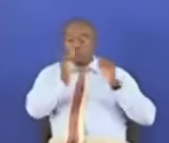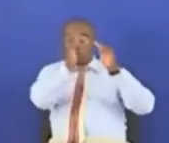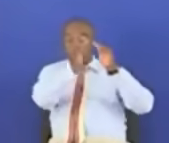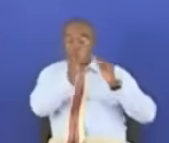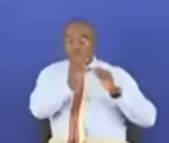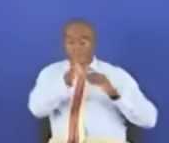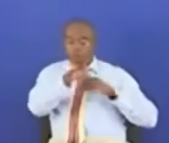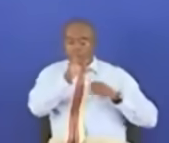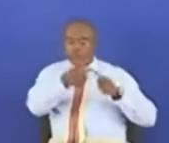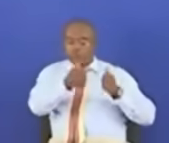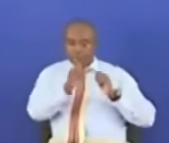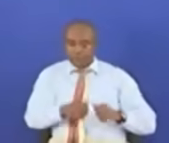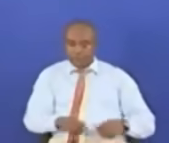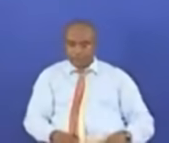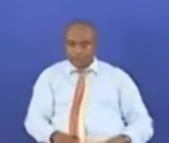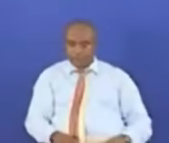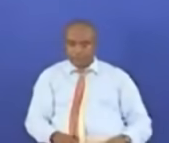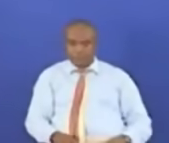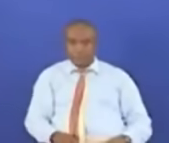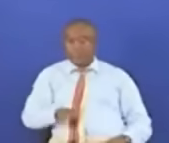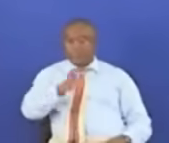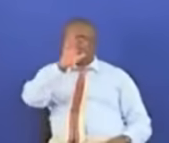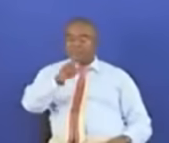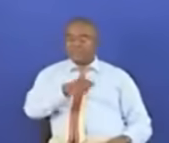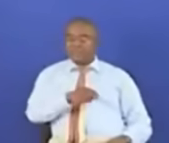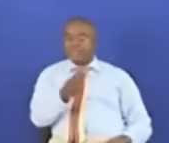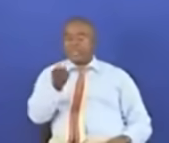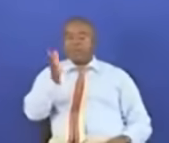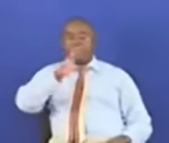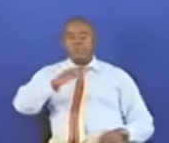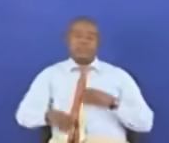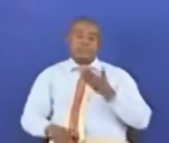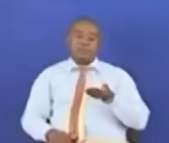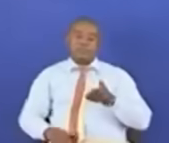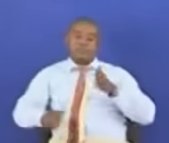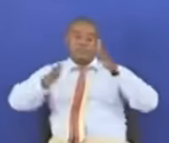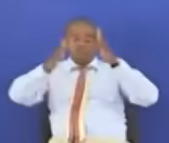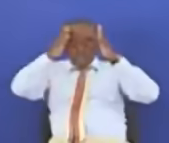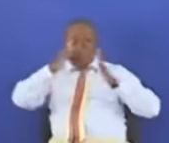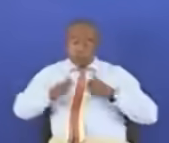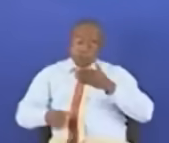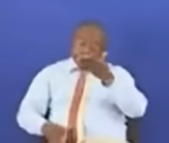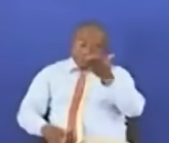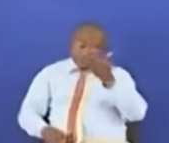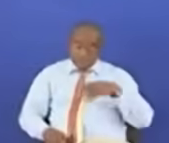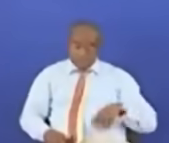system. Nikipata nafasi una dakika mbili malizia. Kwa hiyo mheshimiwa